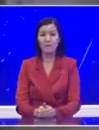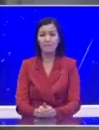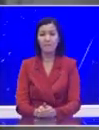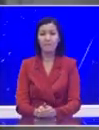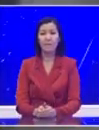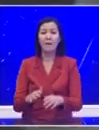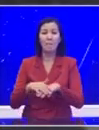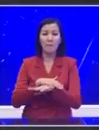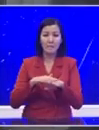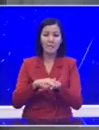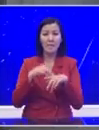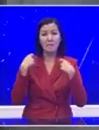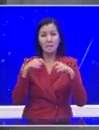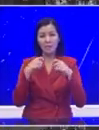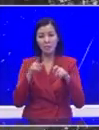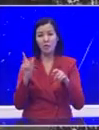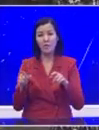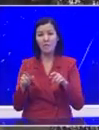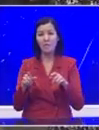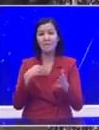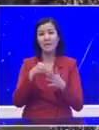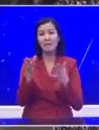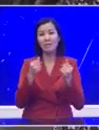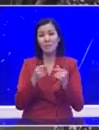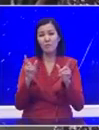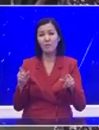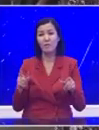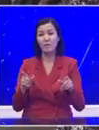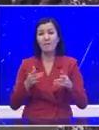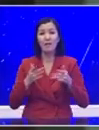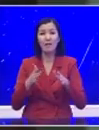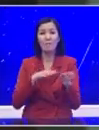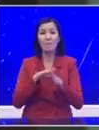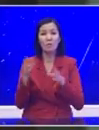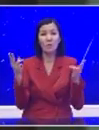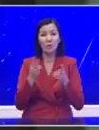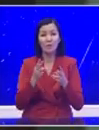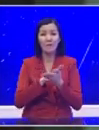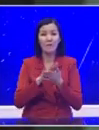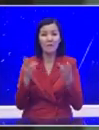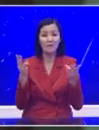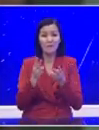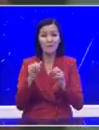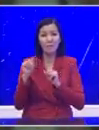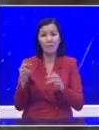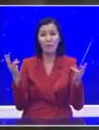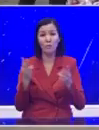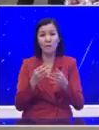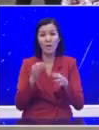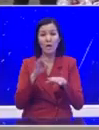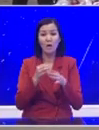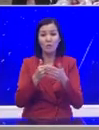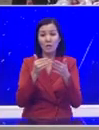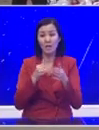Жалпы базардағы сатушылар ғана емес, тұтынушылар да дәл осындай талаптарды орындаса, тазалық сақтаса, бұл да бір індеттің алдын алуға